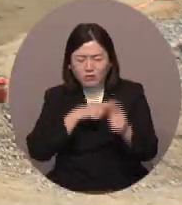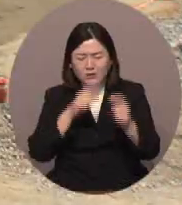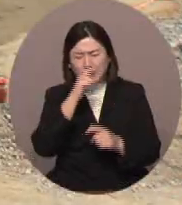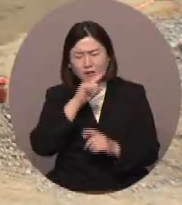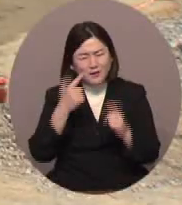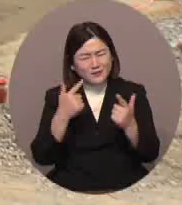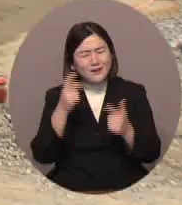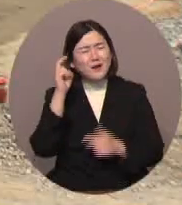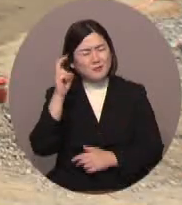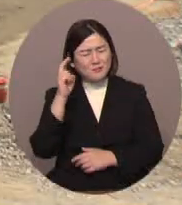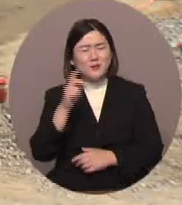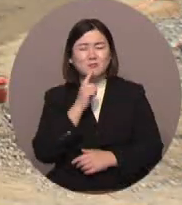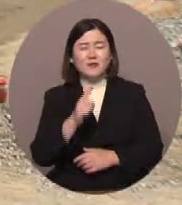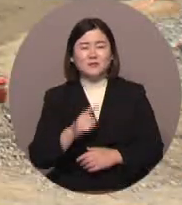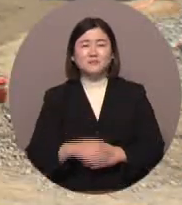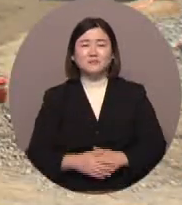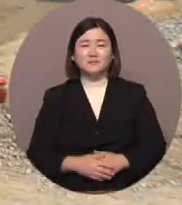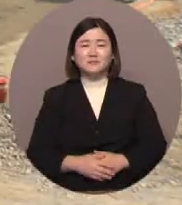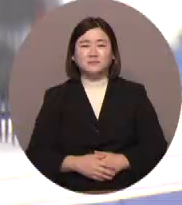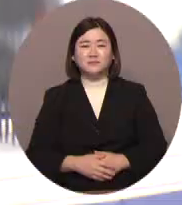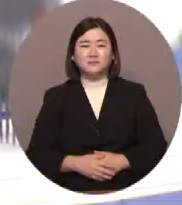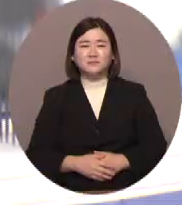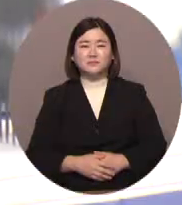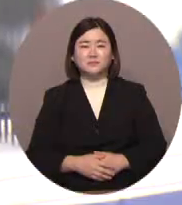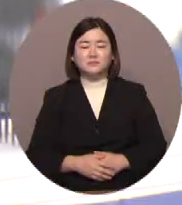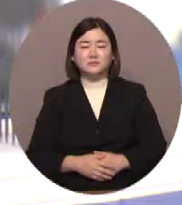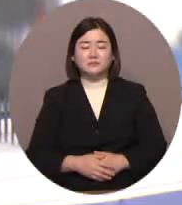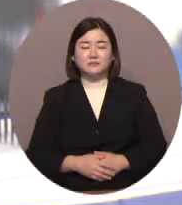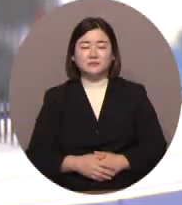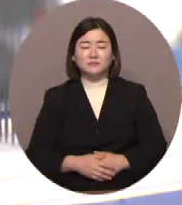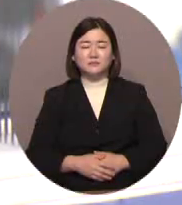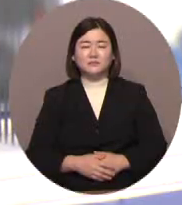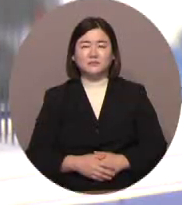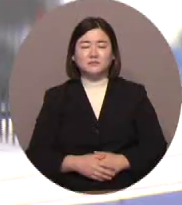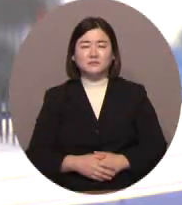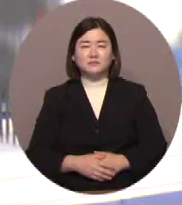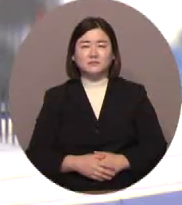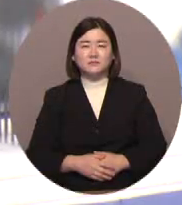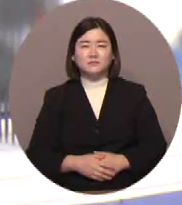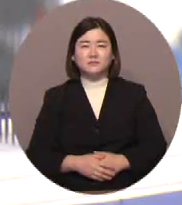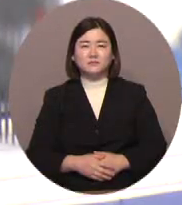악화될 것이라는 전망도 나오고 있습니다. MBC 뉴스 김태욱입니다.